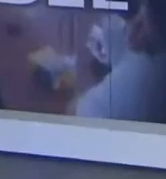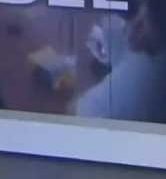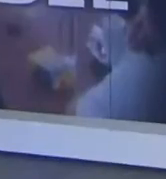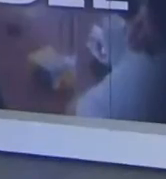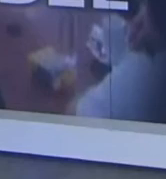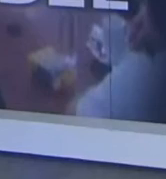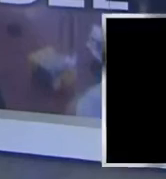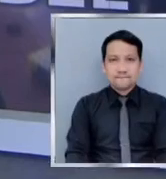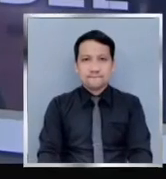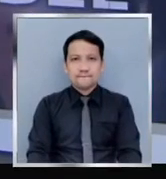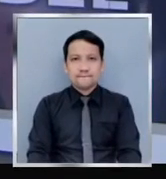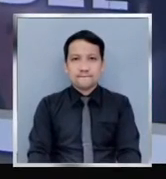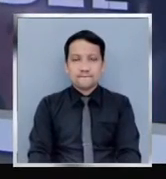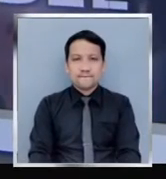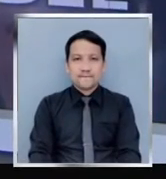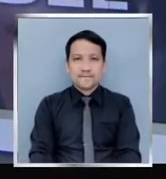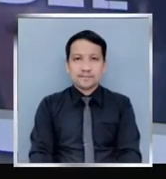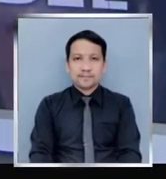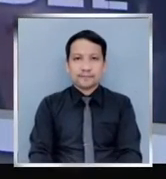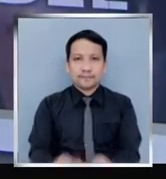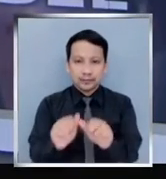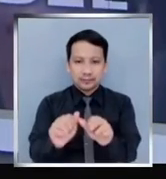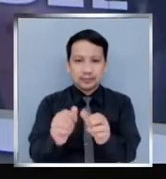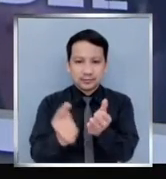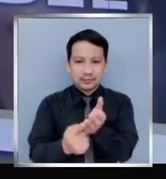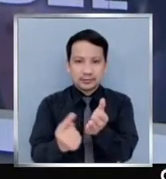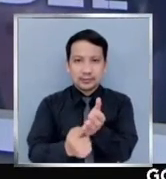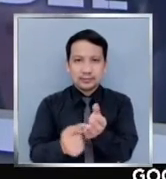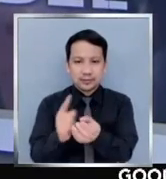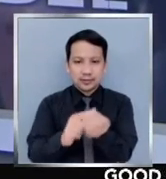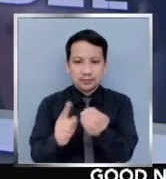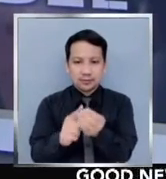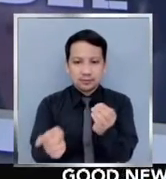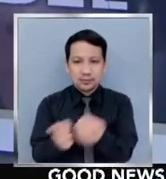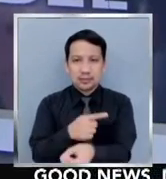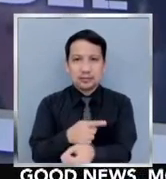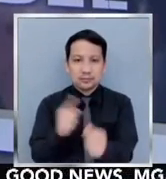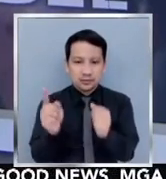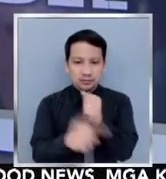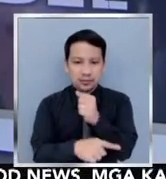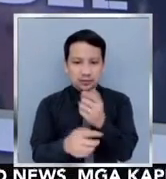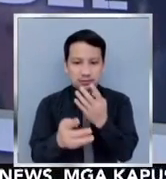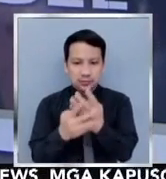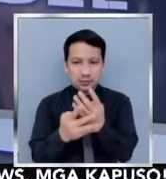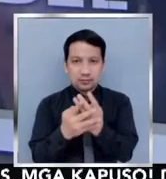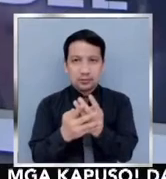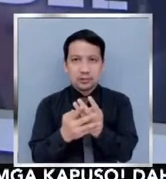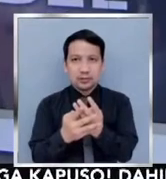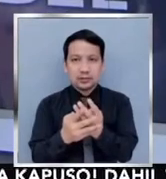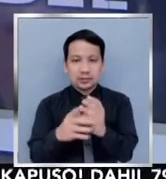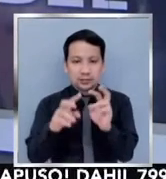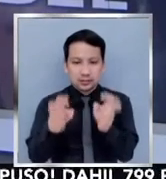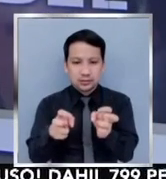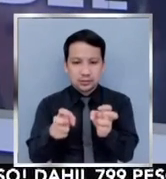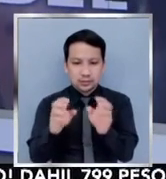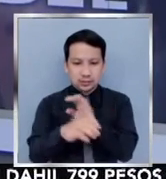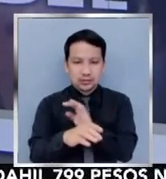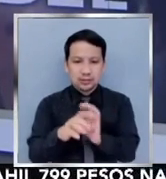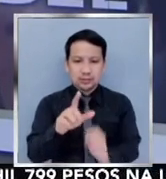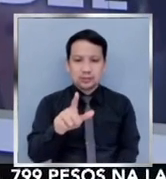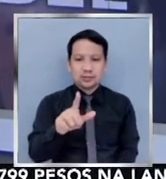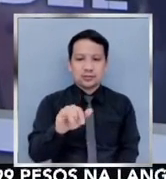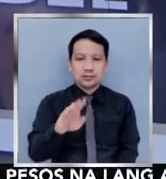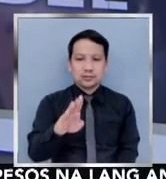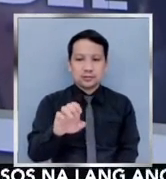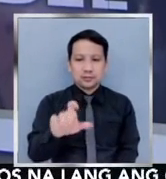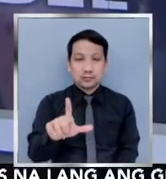Naging mainit ang pagtalakay sa panukalang tanggalin ang parusang kulong sa krimen ng libel. Kung si Senador Raffy Tulfo ang